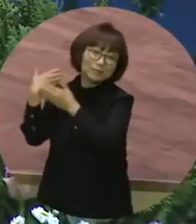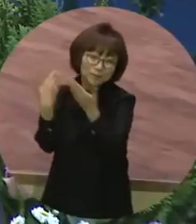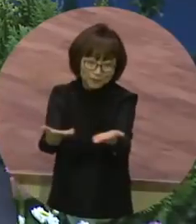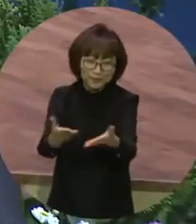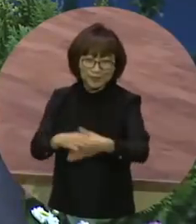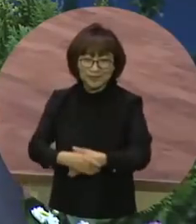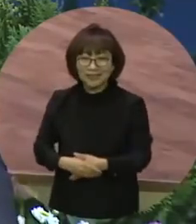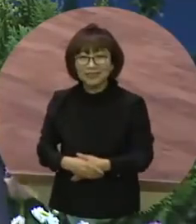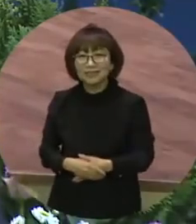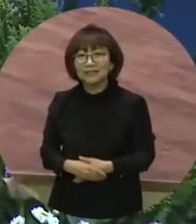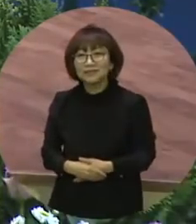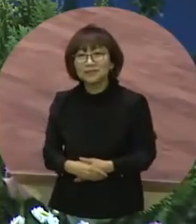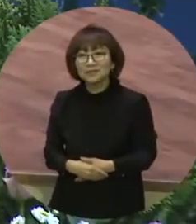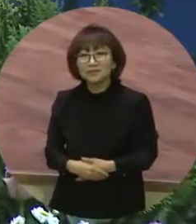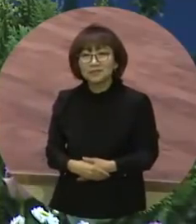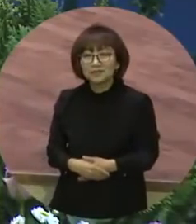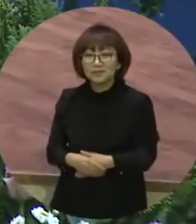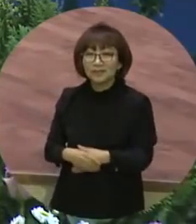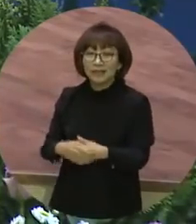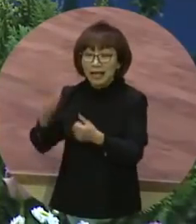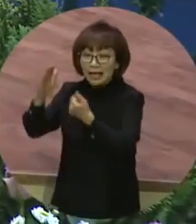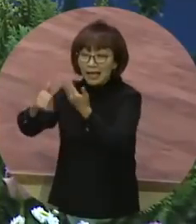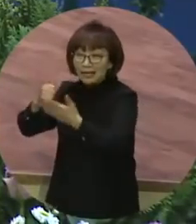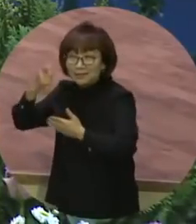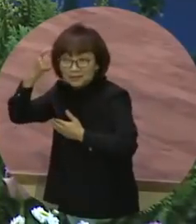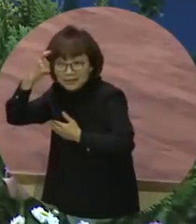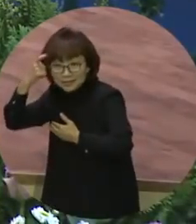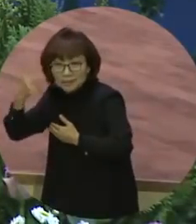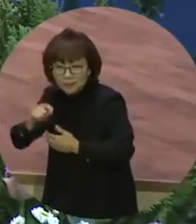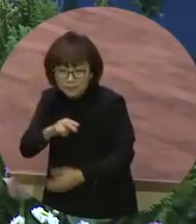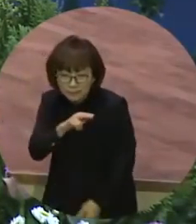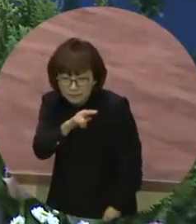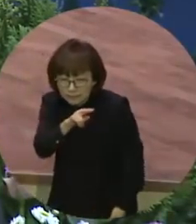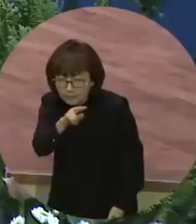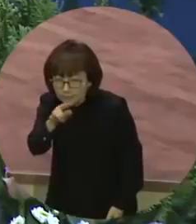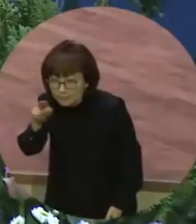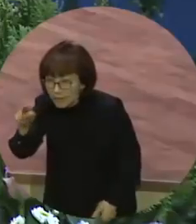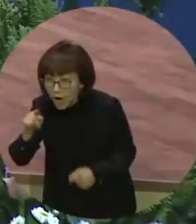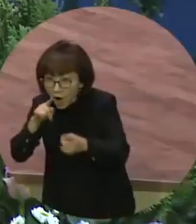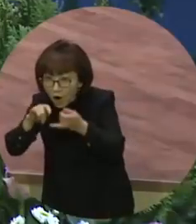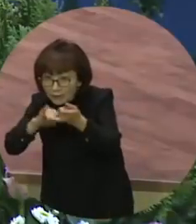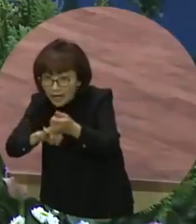바랍니다. 하나님의 관심은 여러분 속에 언약 있냐 없냐 그거밖에 없어요.